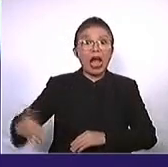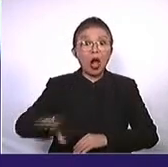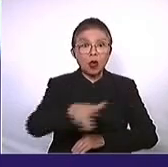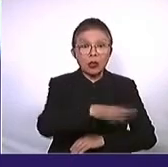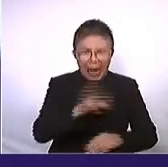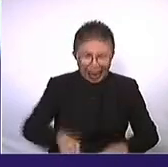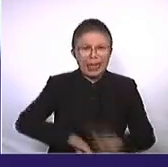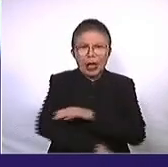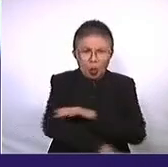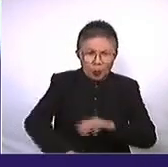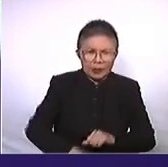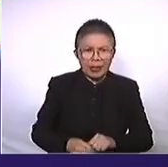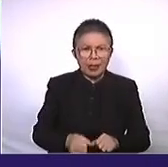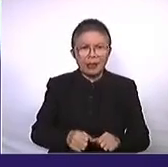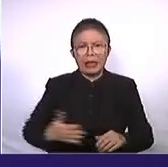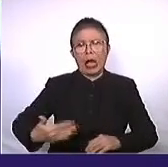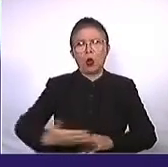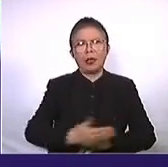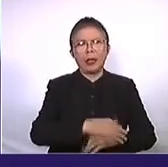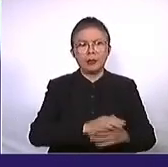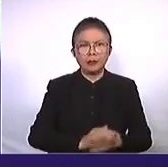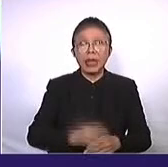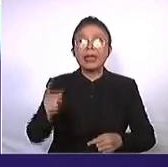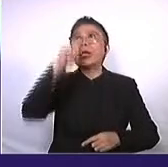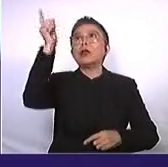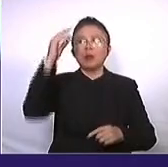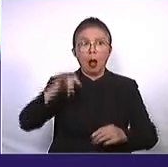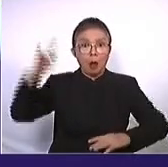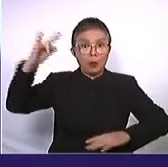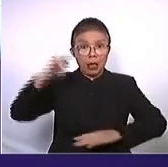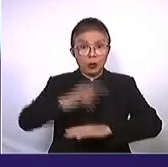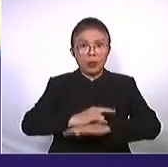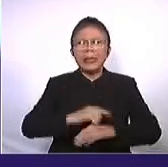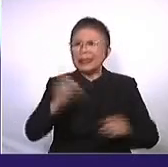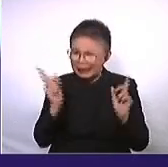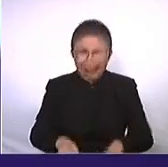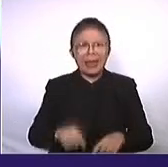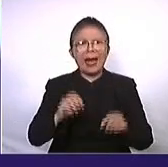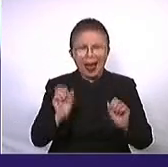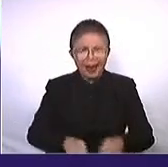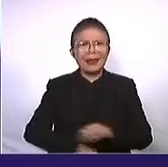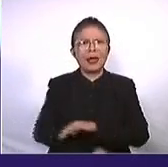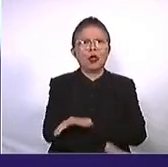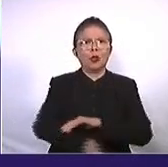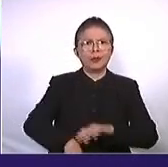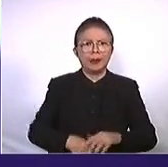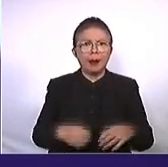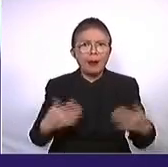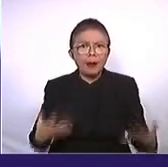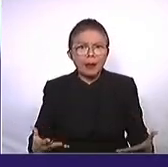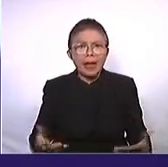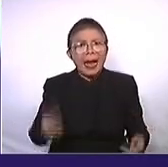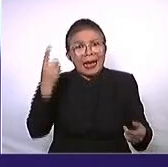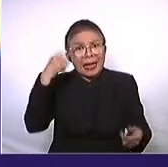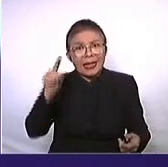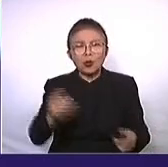ada korupsi di masalah kelautan. Kita melihat udara, pesawat terbang kita, ternyata di udara juga banyak korupsi.